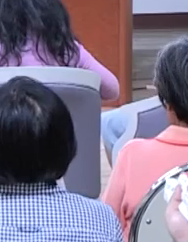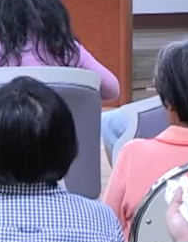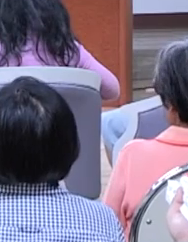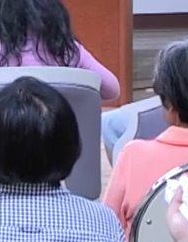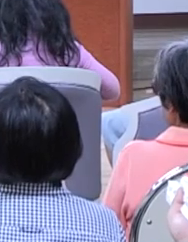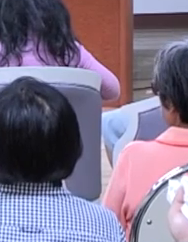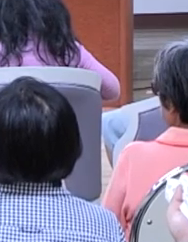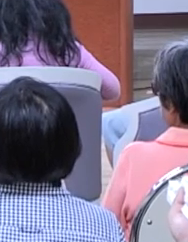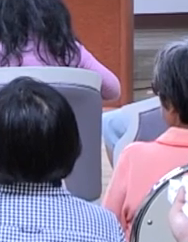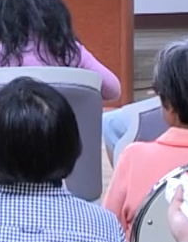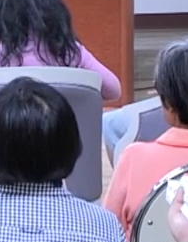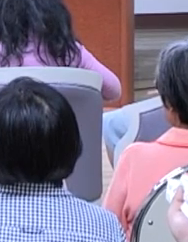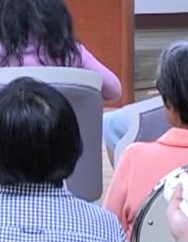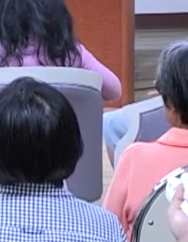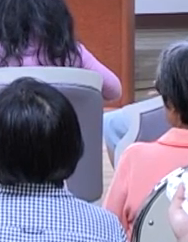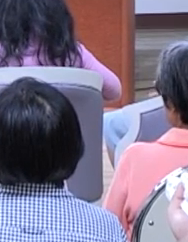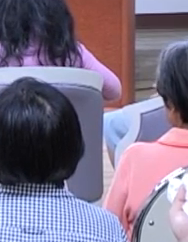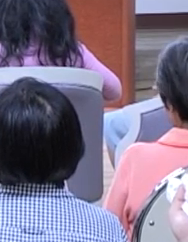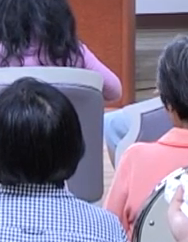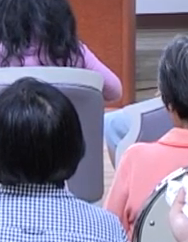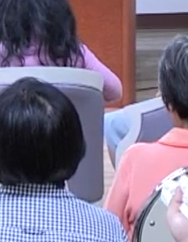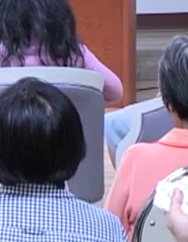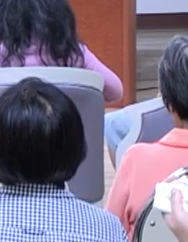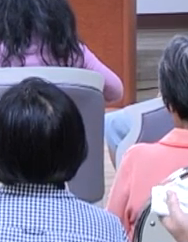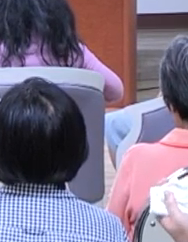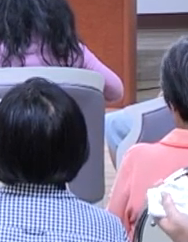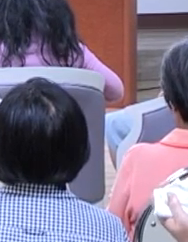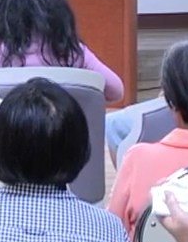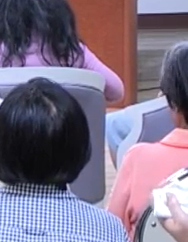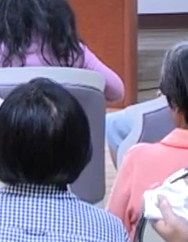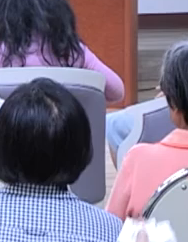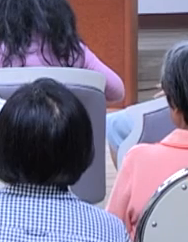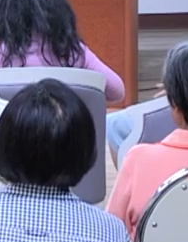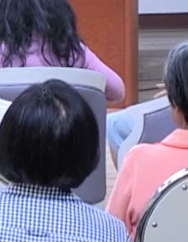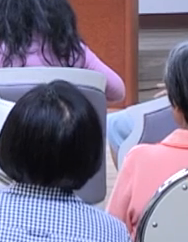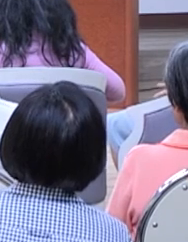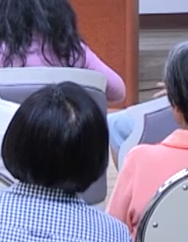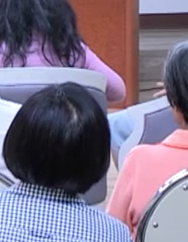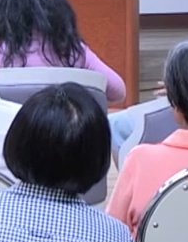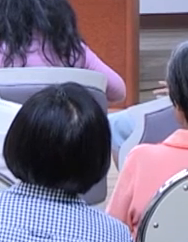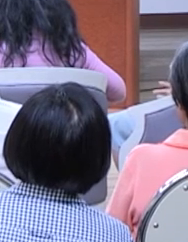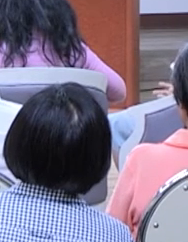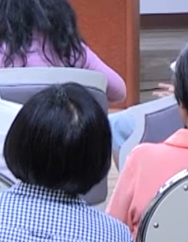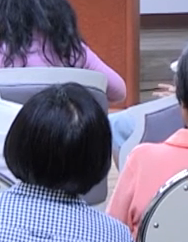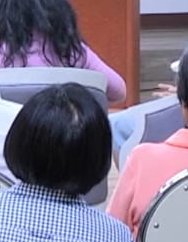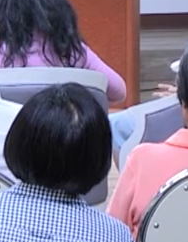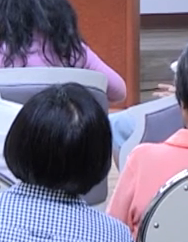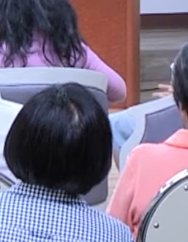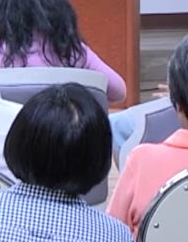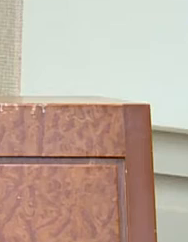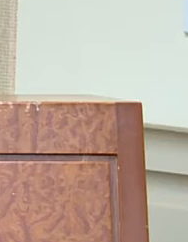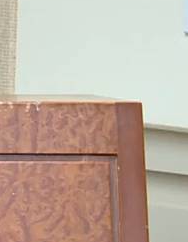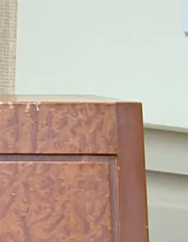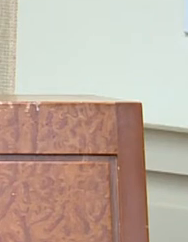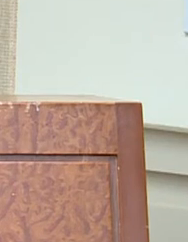านวิทยากรและผู้เข้าร่วมงานผู้มีเกียรติทุกท่านนะคะขอเชิญเข้ารับฟังการสนทนาในกิจกร